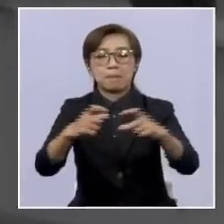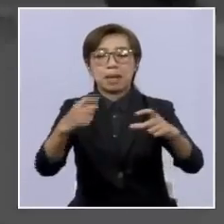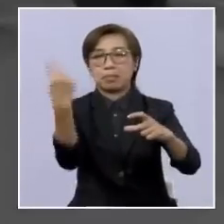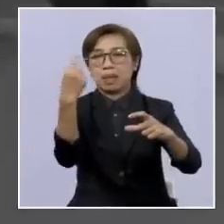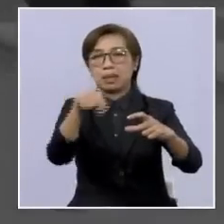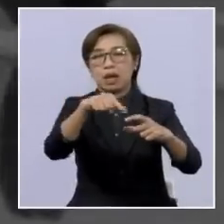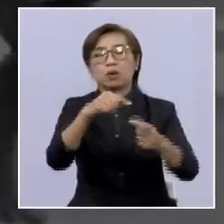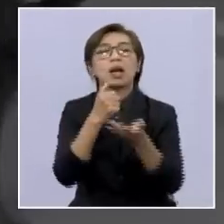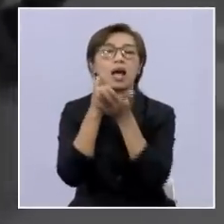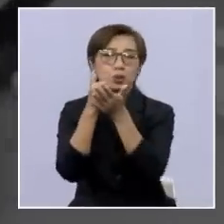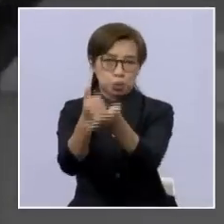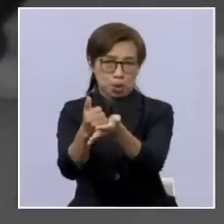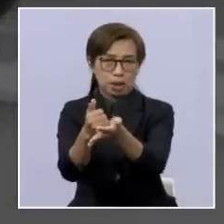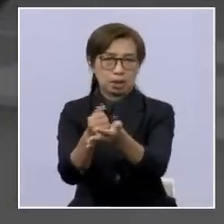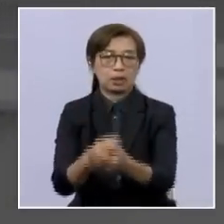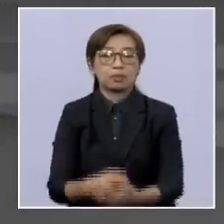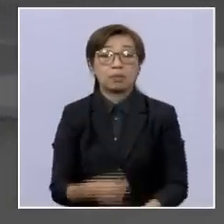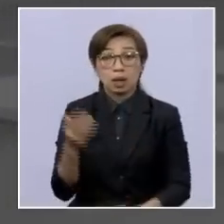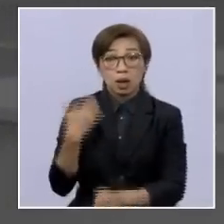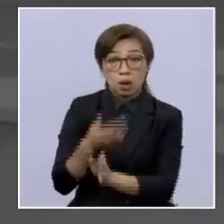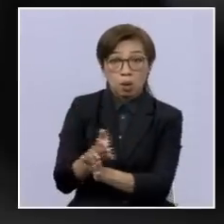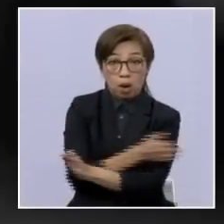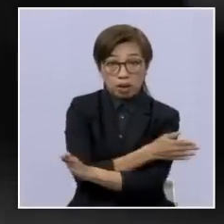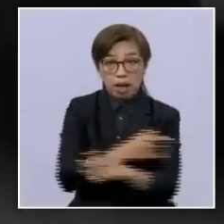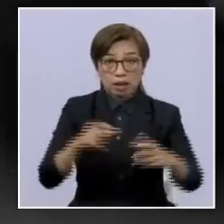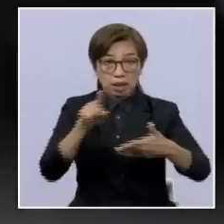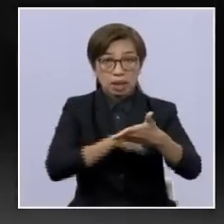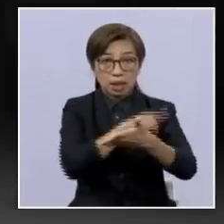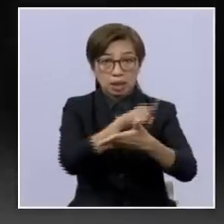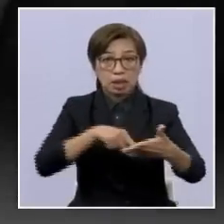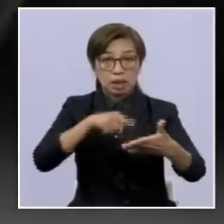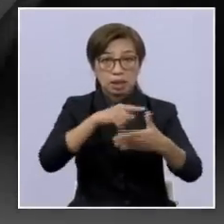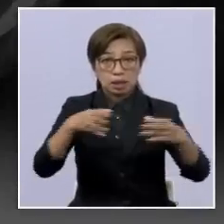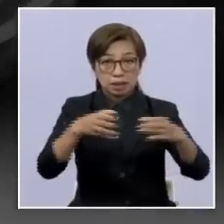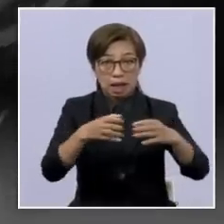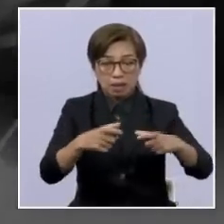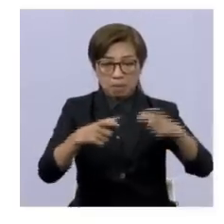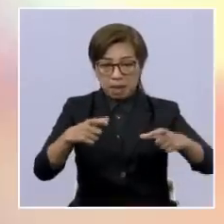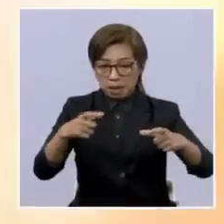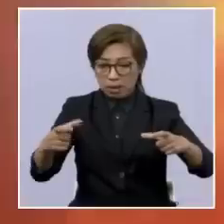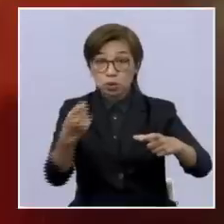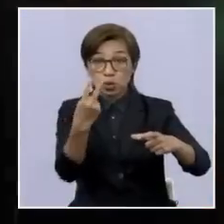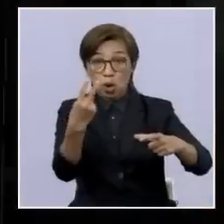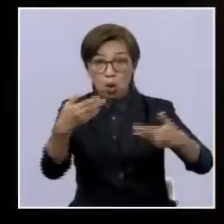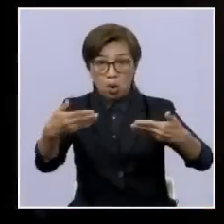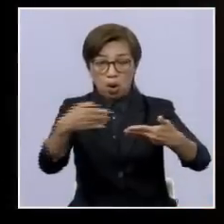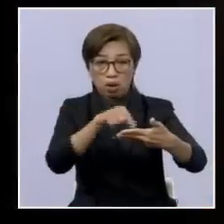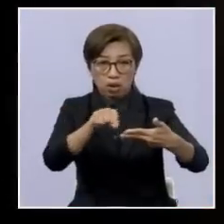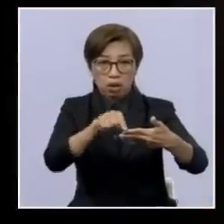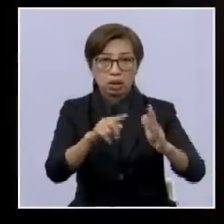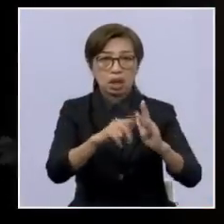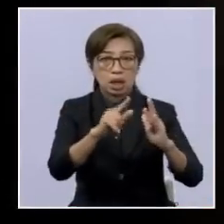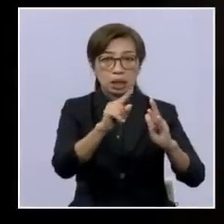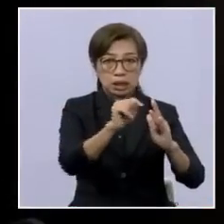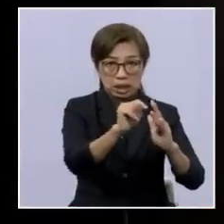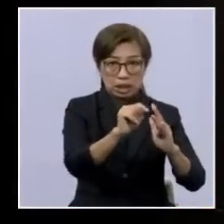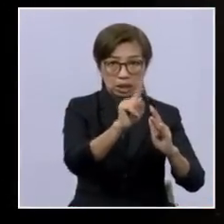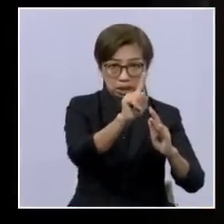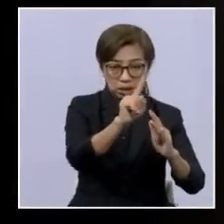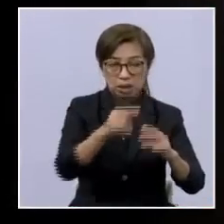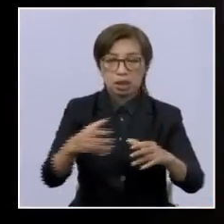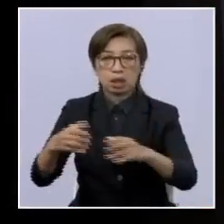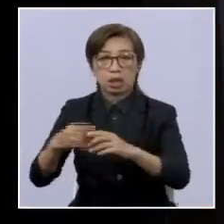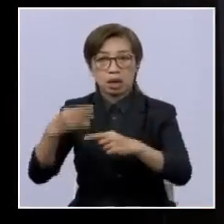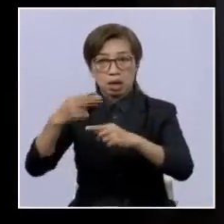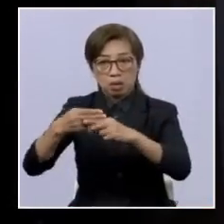ยเป็นตัวช่วยใช่ก่อนหน้านี้มันเป็นบัตร2ใบเขตก็เขตพักปาร์ตี้ลิสต์กับปาร์ตี้ลิสต์ใช่ไหมพักมันเลยมีกำลัง